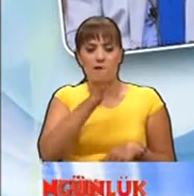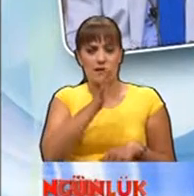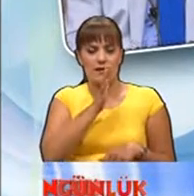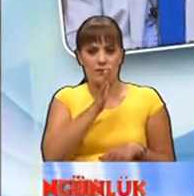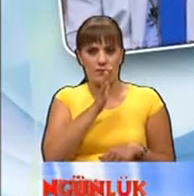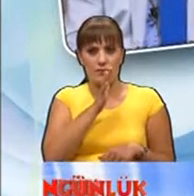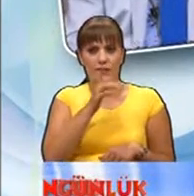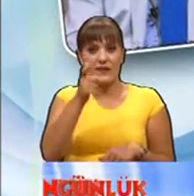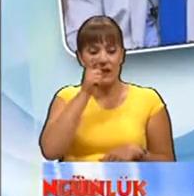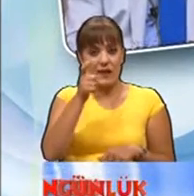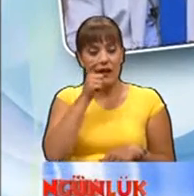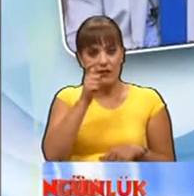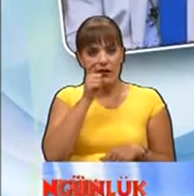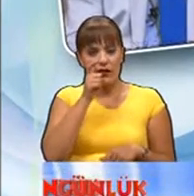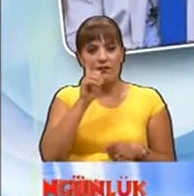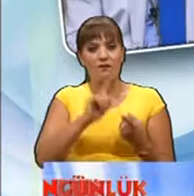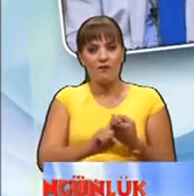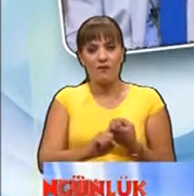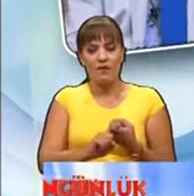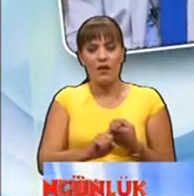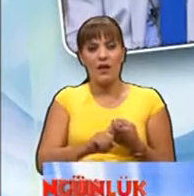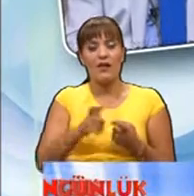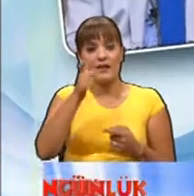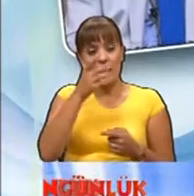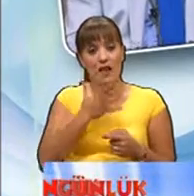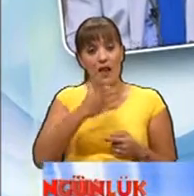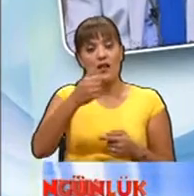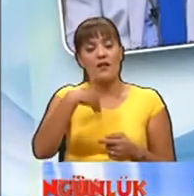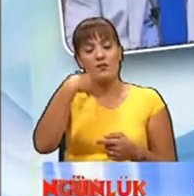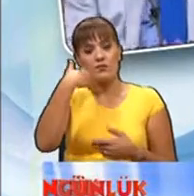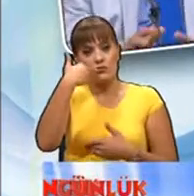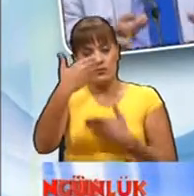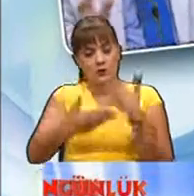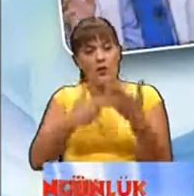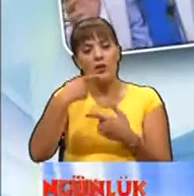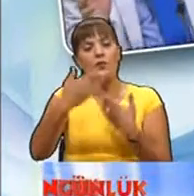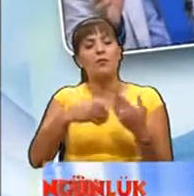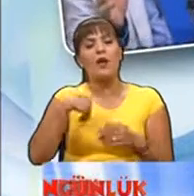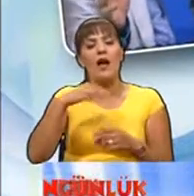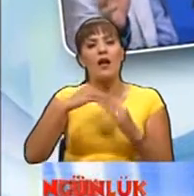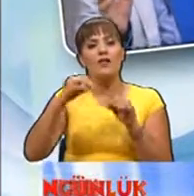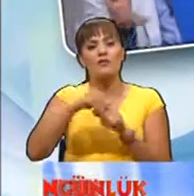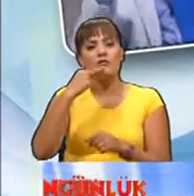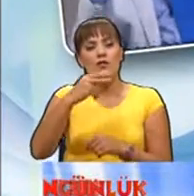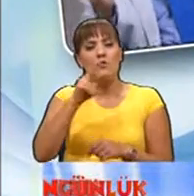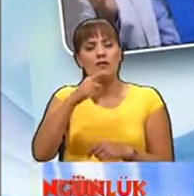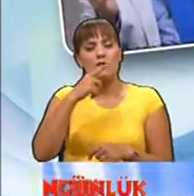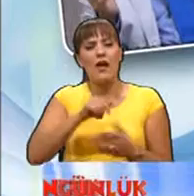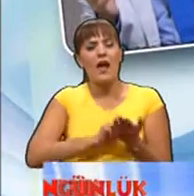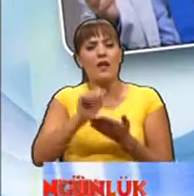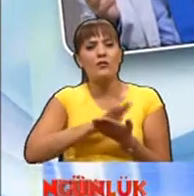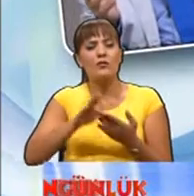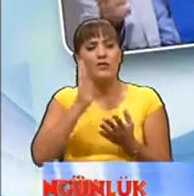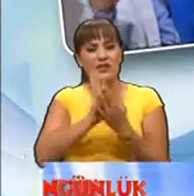bilgiyi dikkatle ve vurgulayarak ifade edelim. Halk arasında sözlü vasiyet dendiğinde her